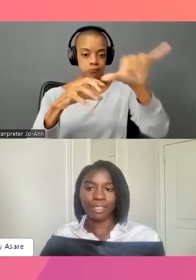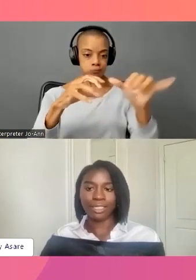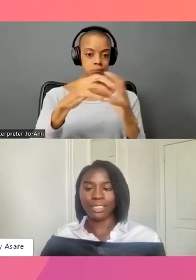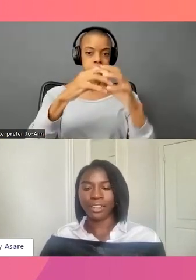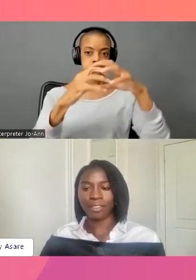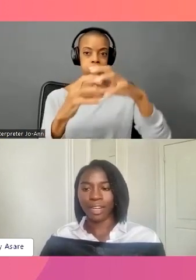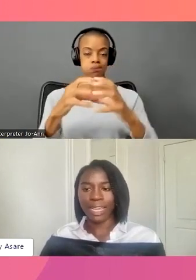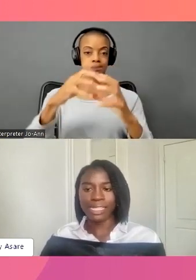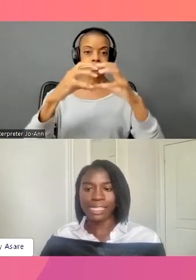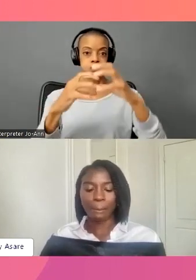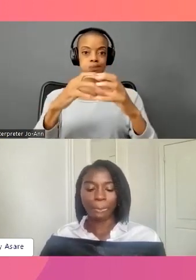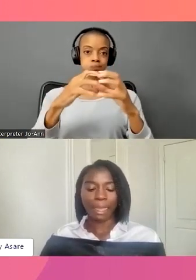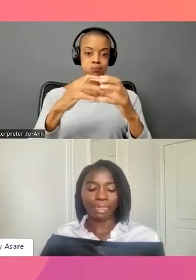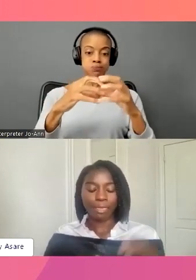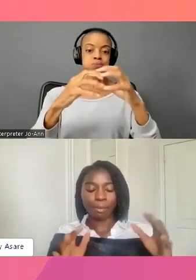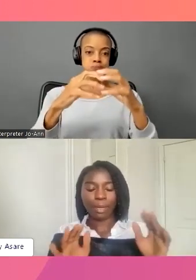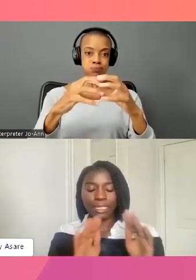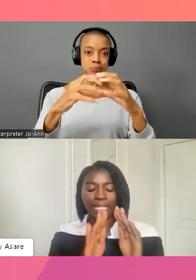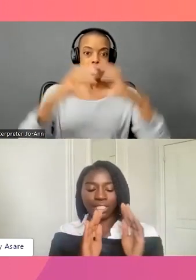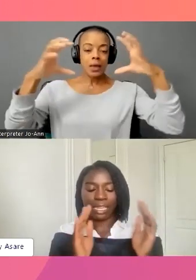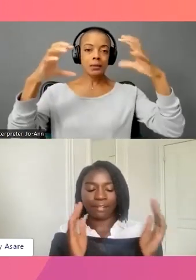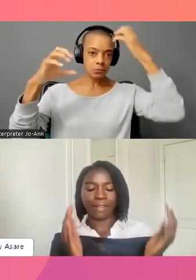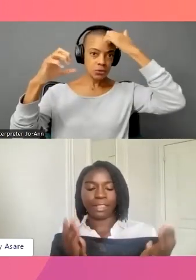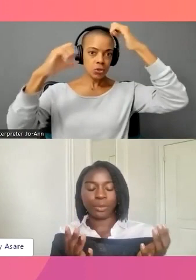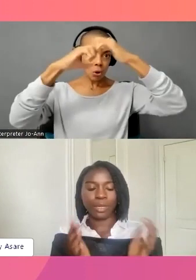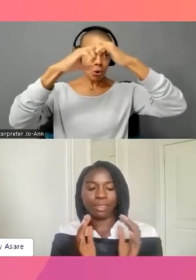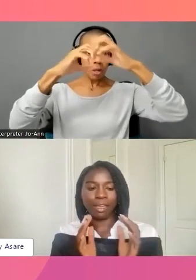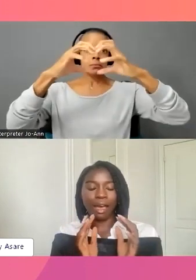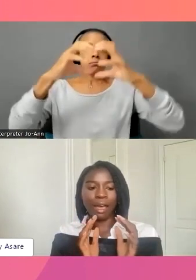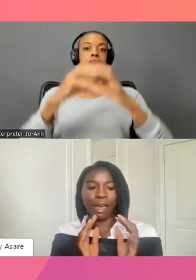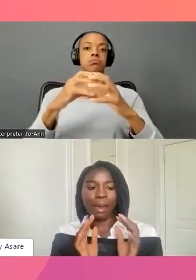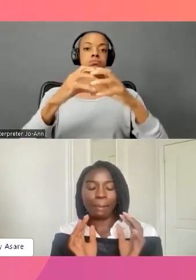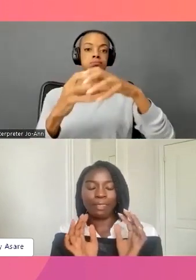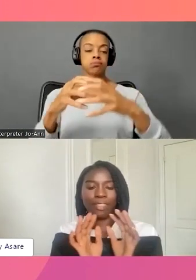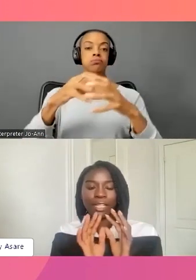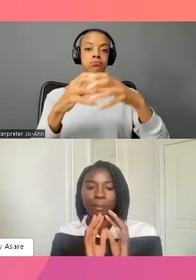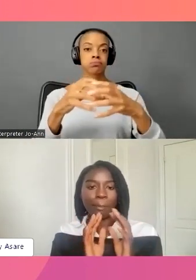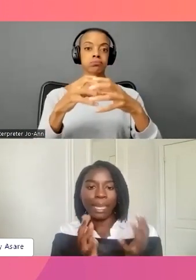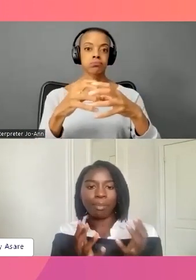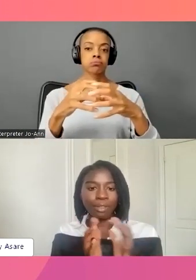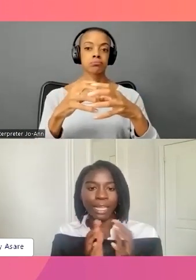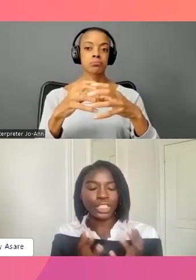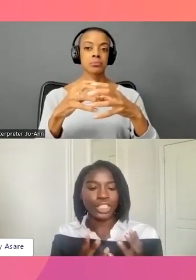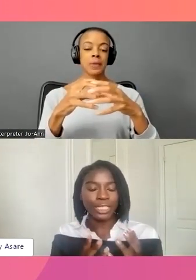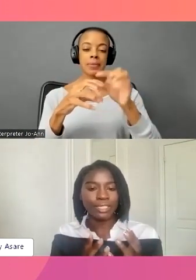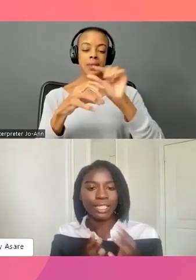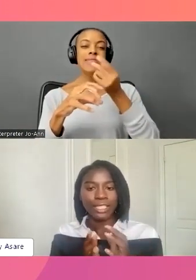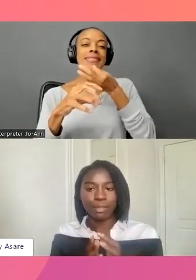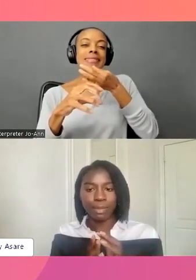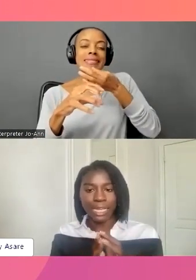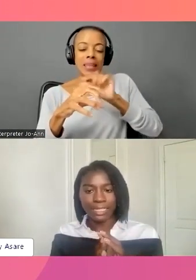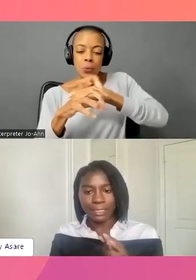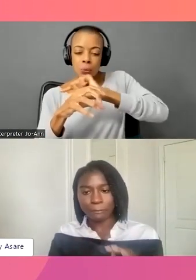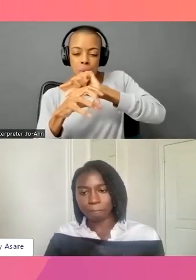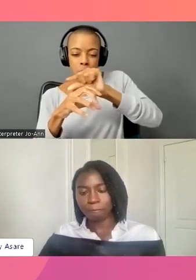dans du fluide à l'intérieur du crâne et ça peut être déplacé simplement par un mouvement de doigt. Et en